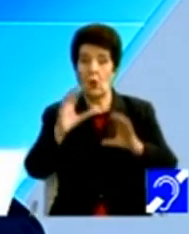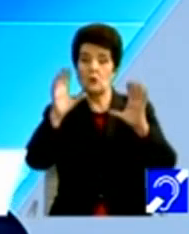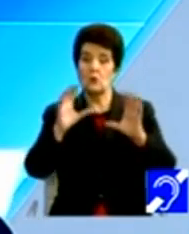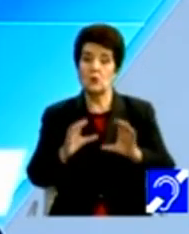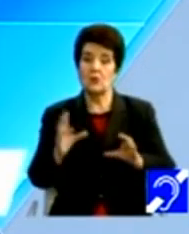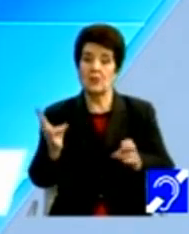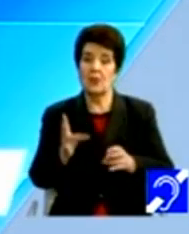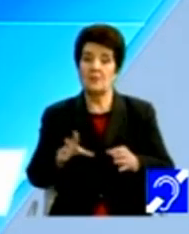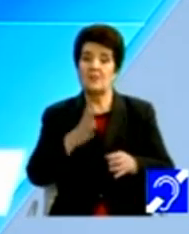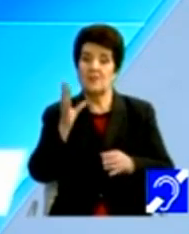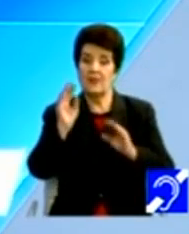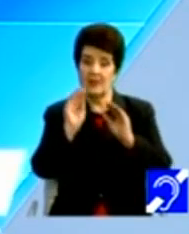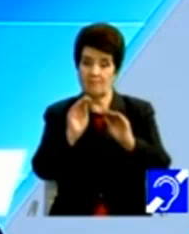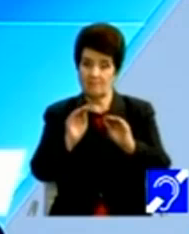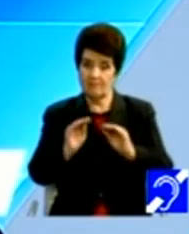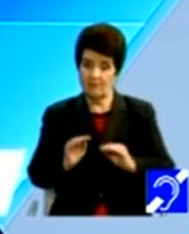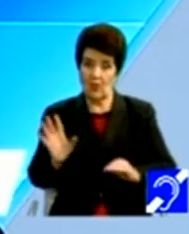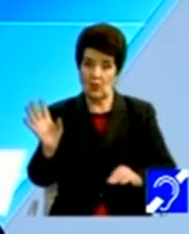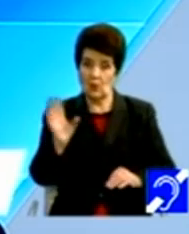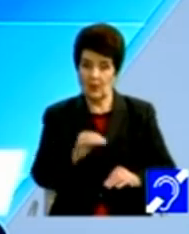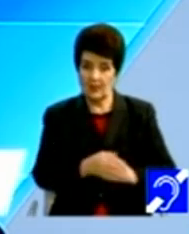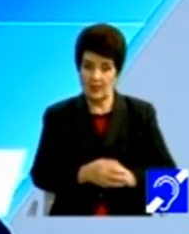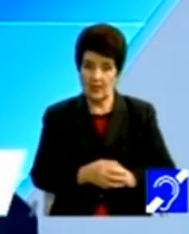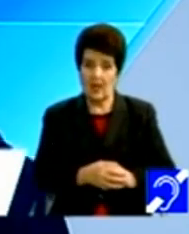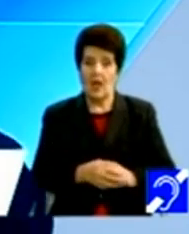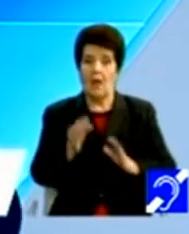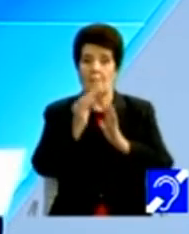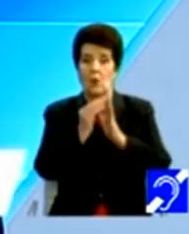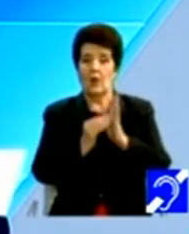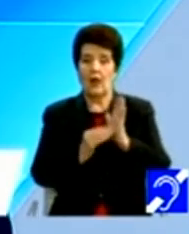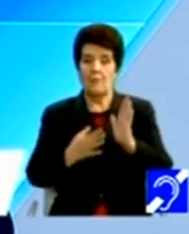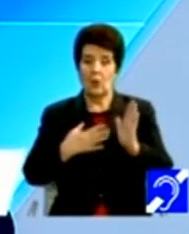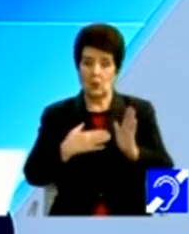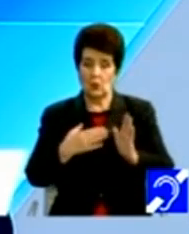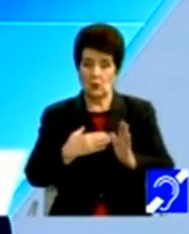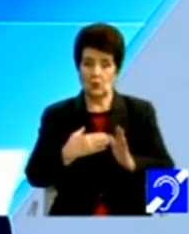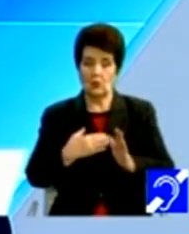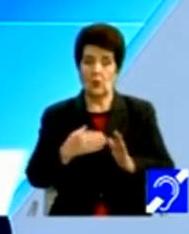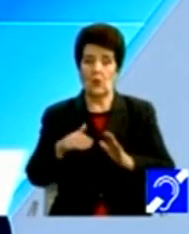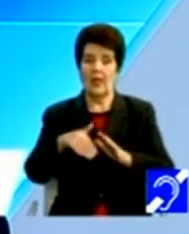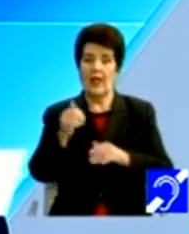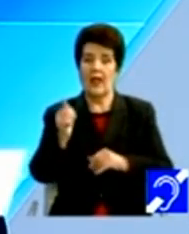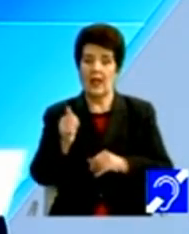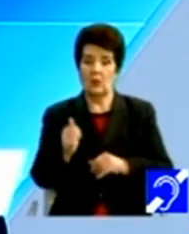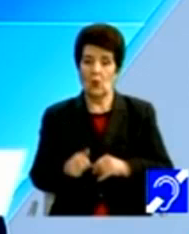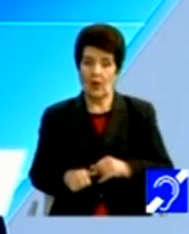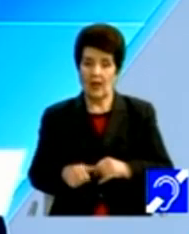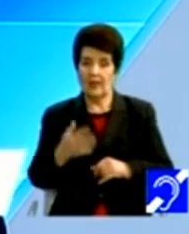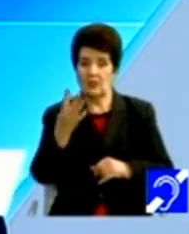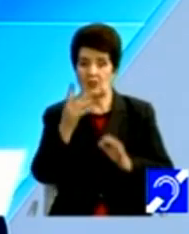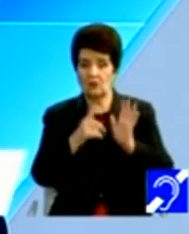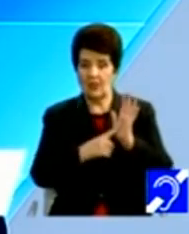sunt stipulate atribuțiile de bază. Programul nostru electoral constă din 6